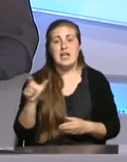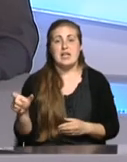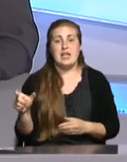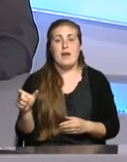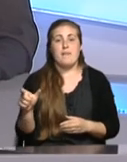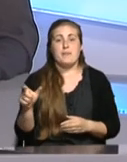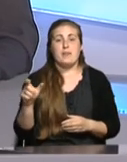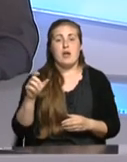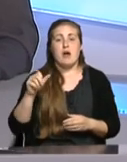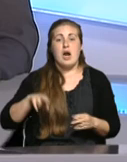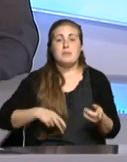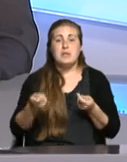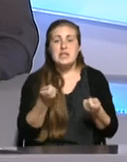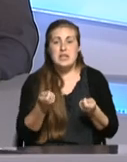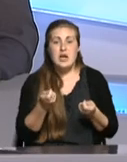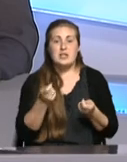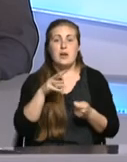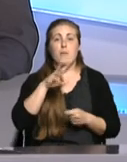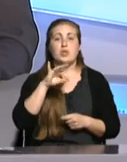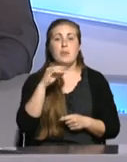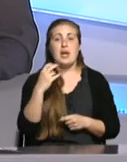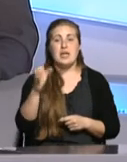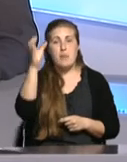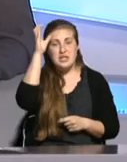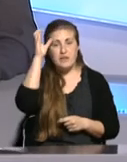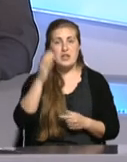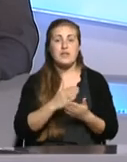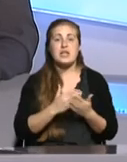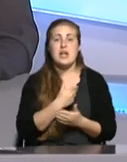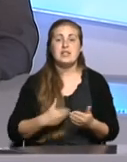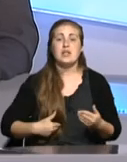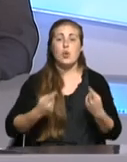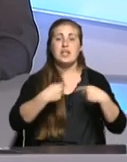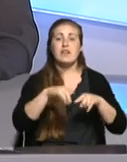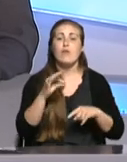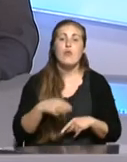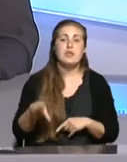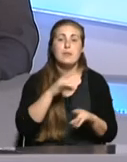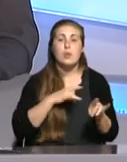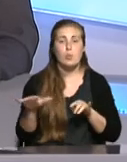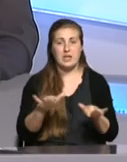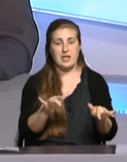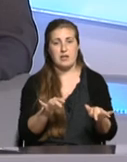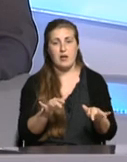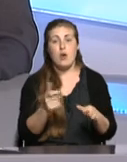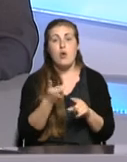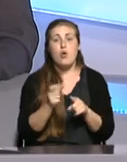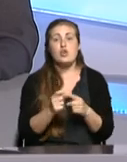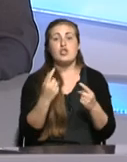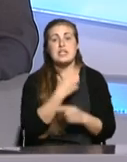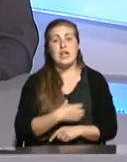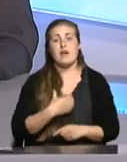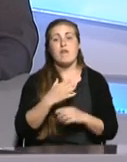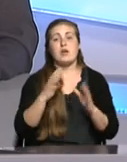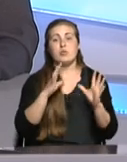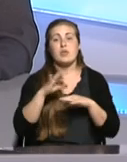администрации муниципальных образований ветеранские организации во всех мероприятиях очень знаковый события